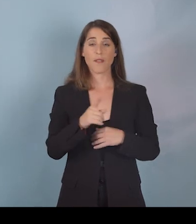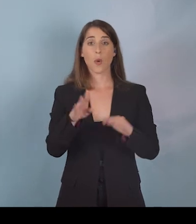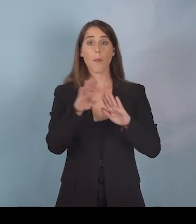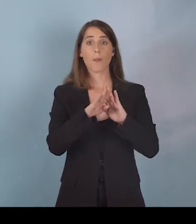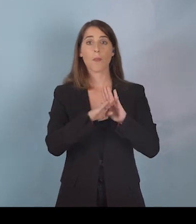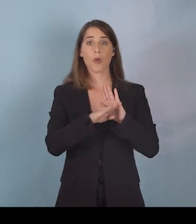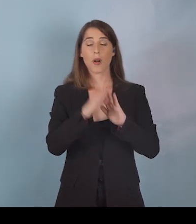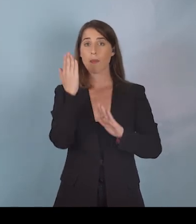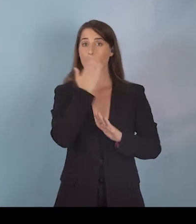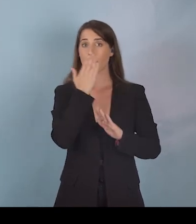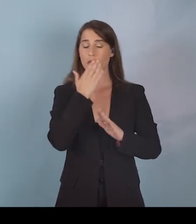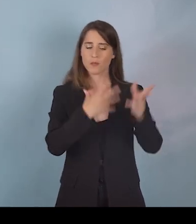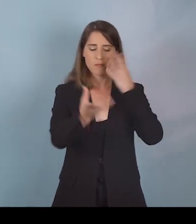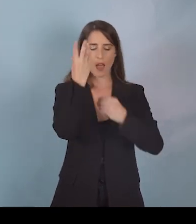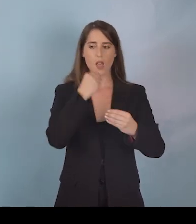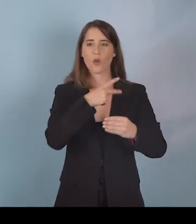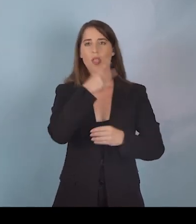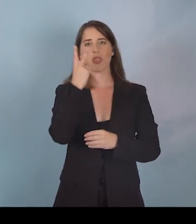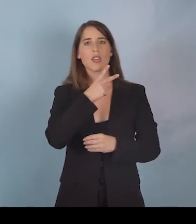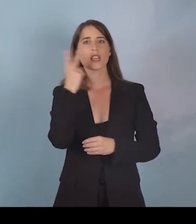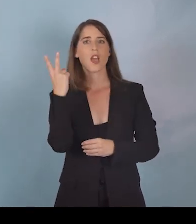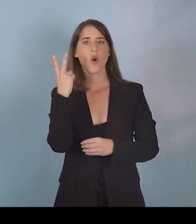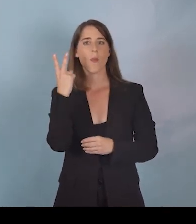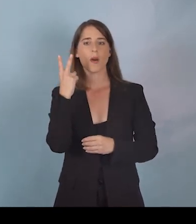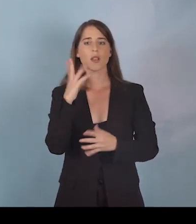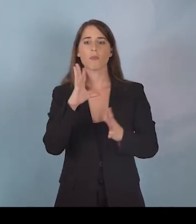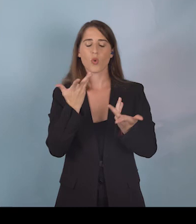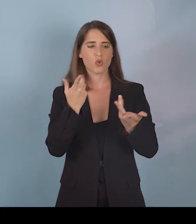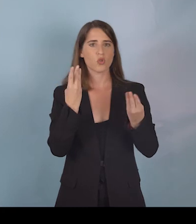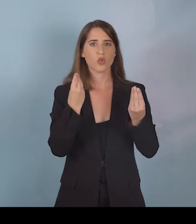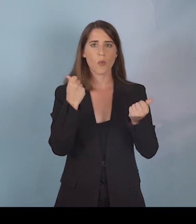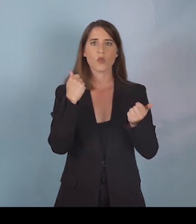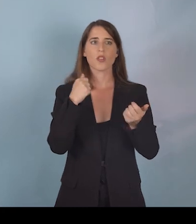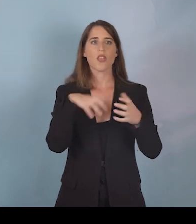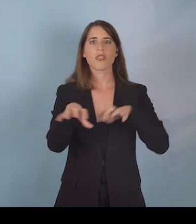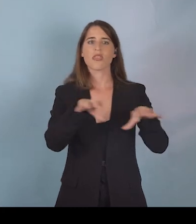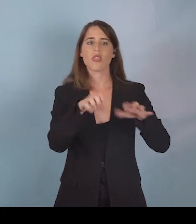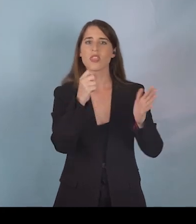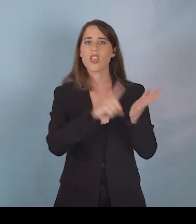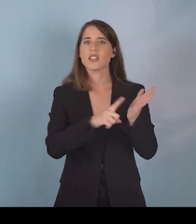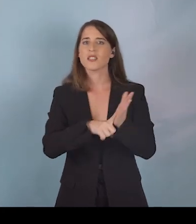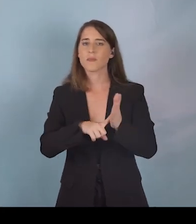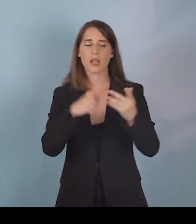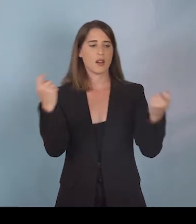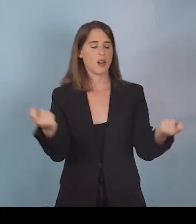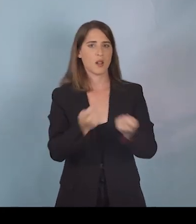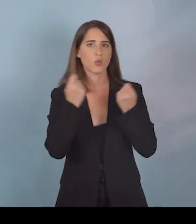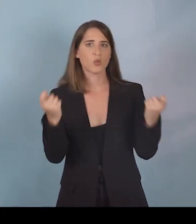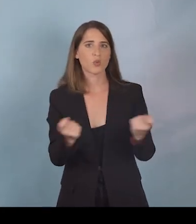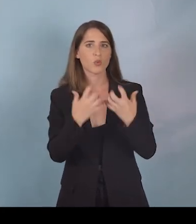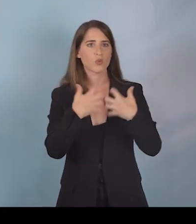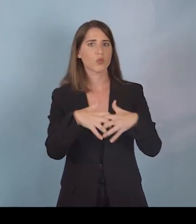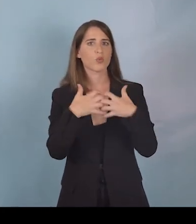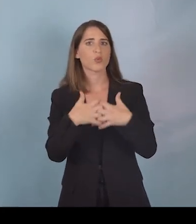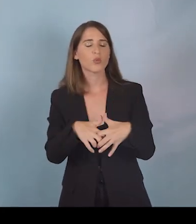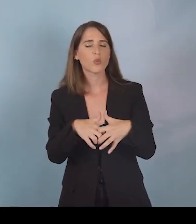δευτεροβάθμιας εκπαίδευσης. Μέσω του προγράμματος οι μαθητές μαθαίνουν για τα δικαιώματά τους ως Ευρωπαίοι